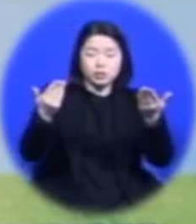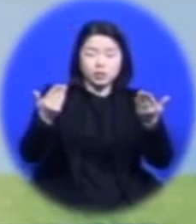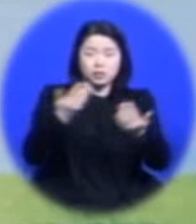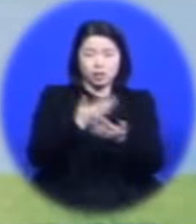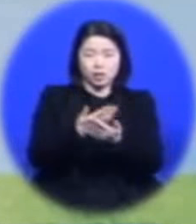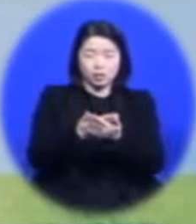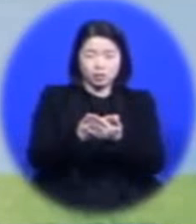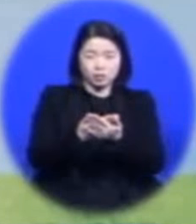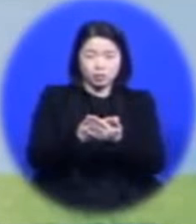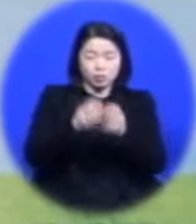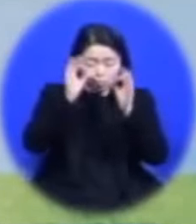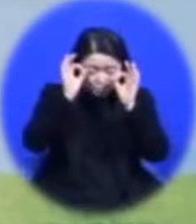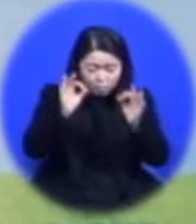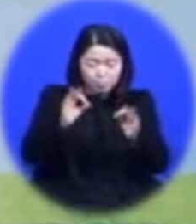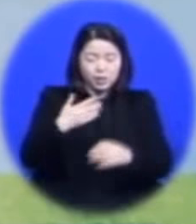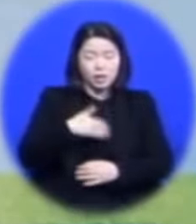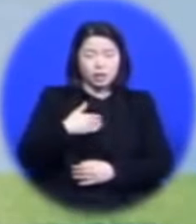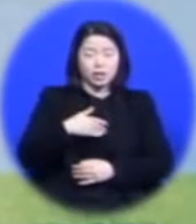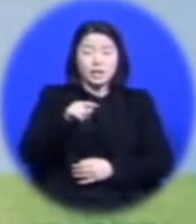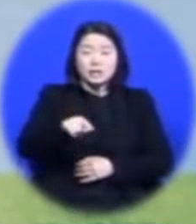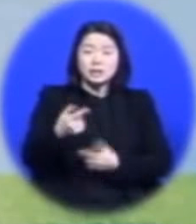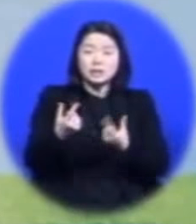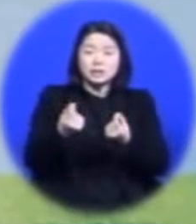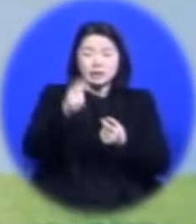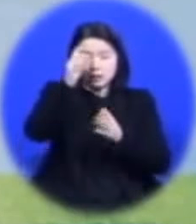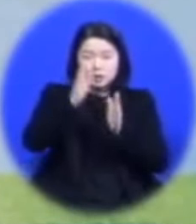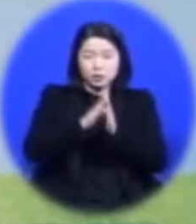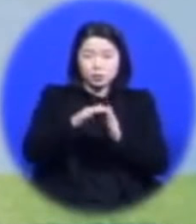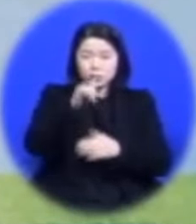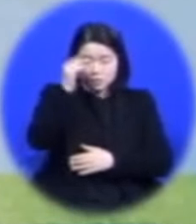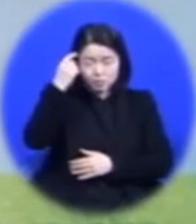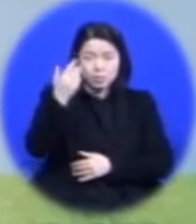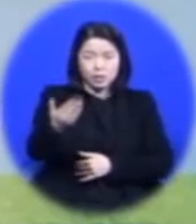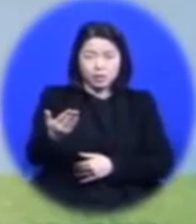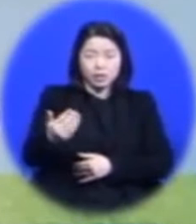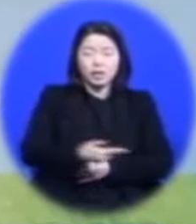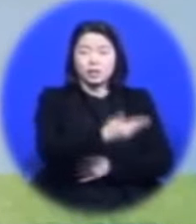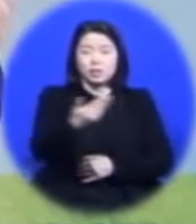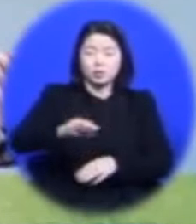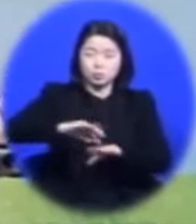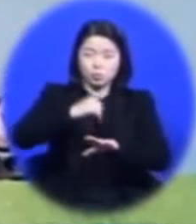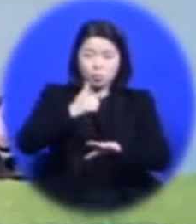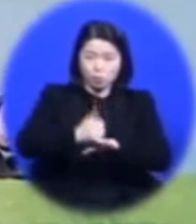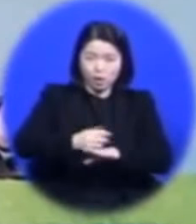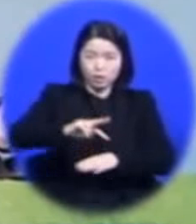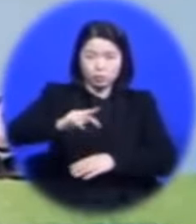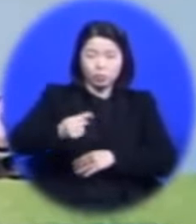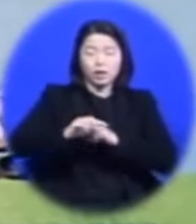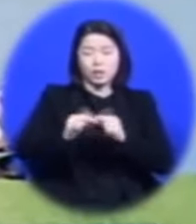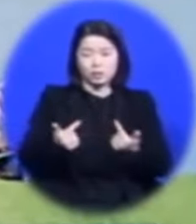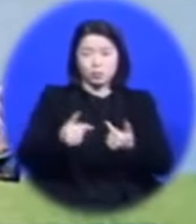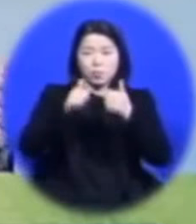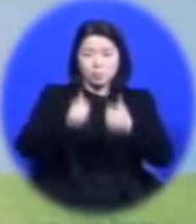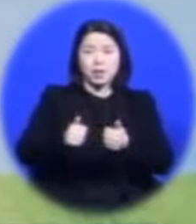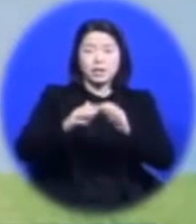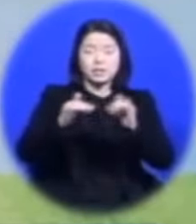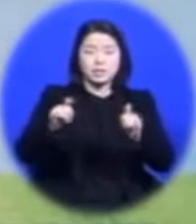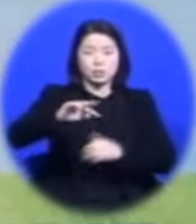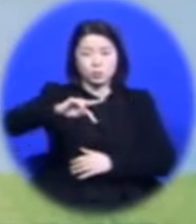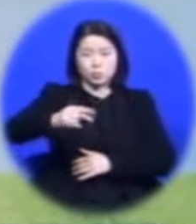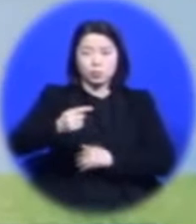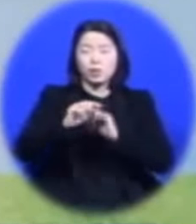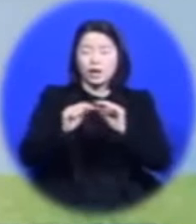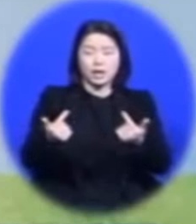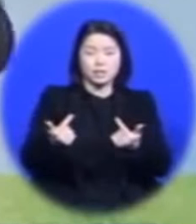압니다 여러분들 그렇게 기도하고 계세요 여러분은 왕도 아니고 판사도 아닙니다 여러분은